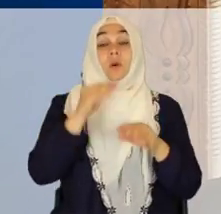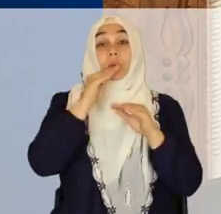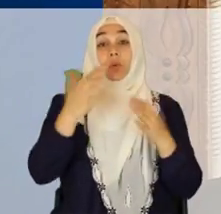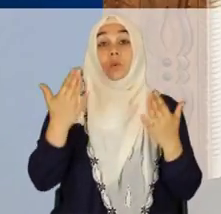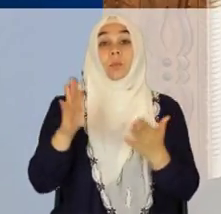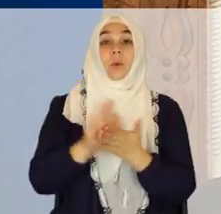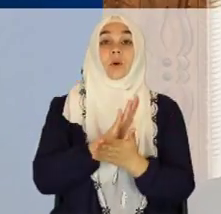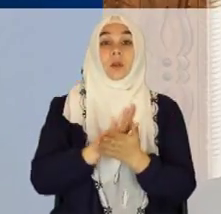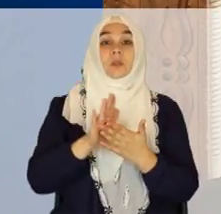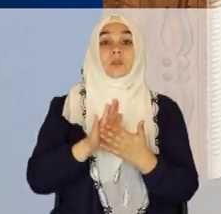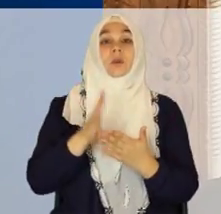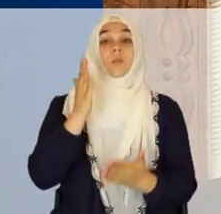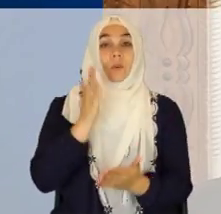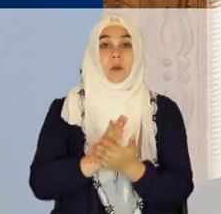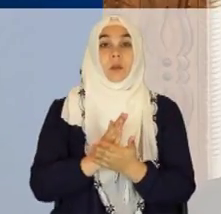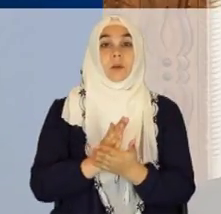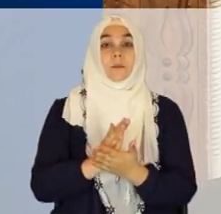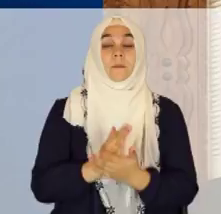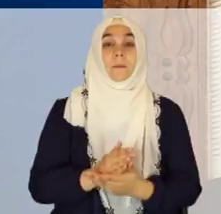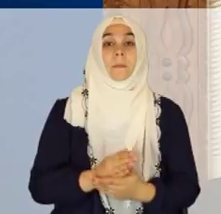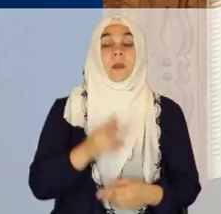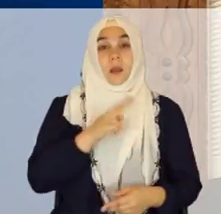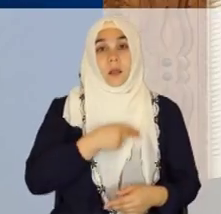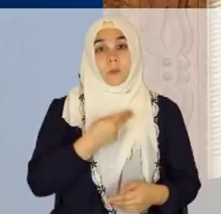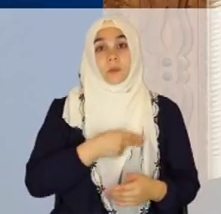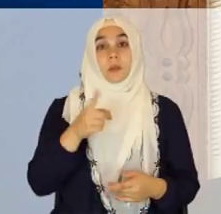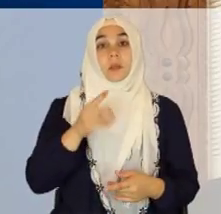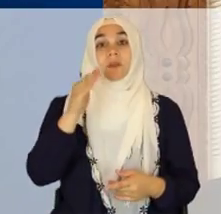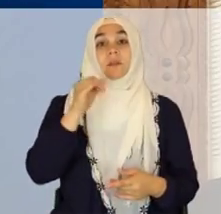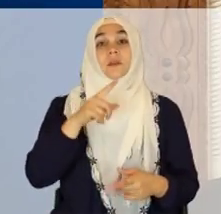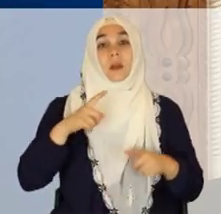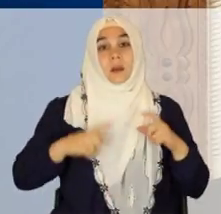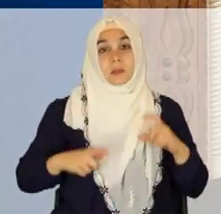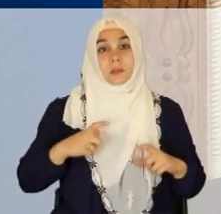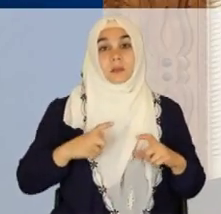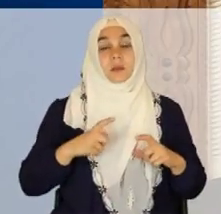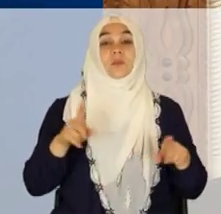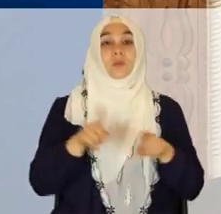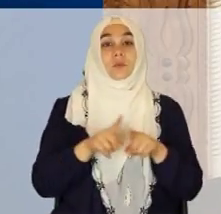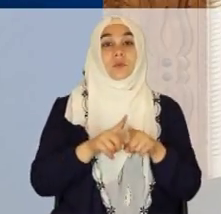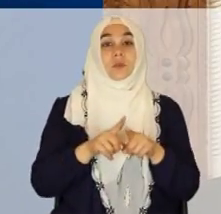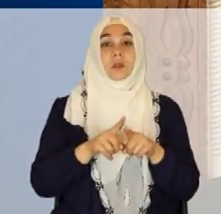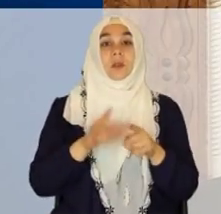ruhiy poklanishni joriy qilyapti. Qalbini hiqdan, hasaddan